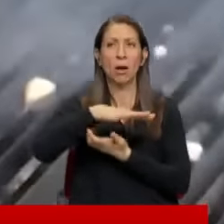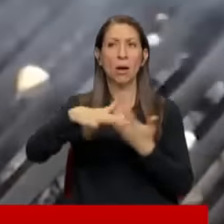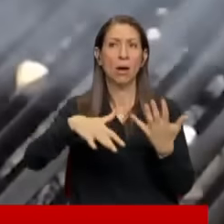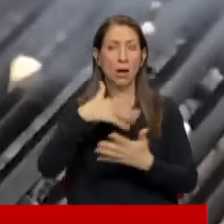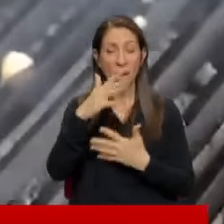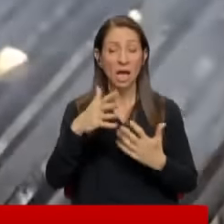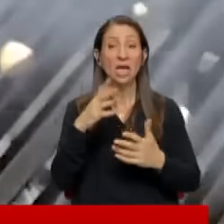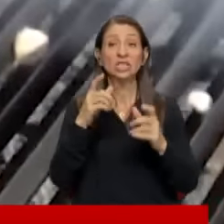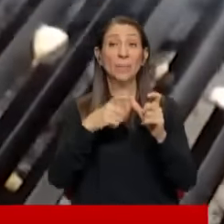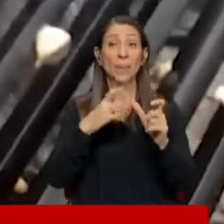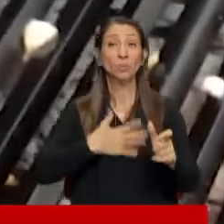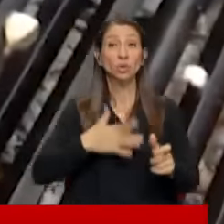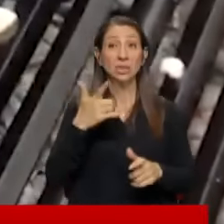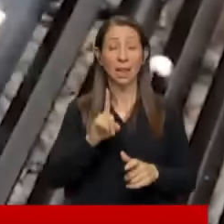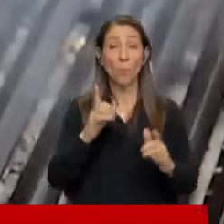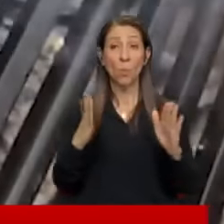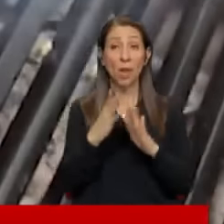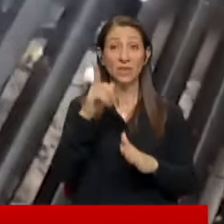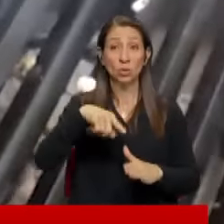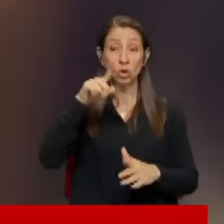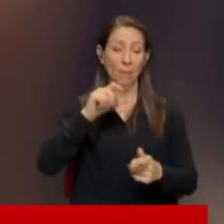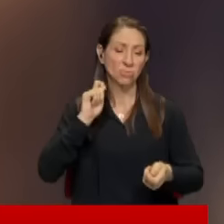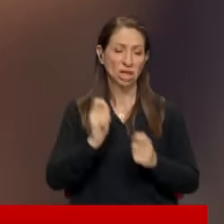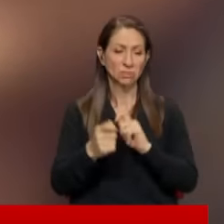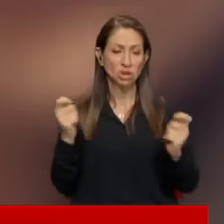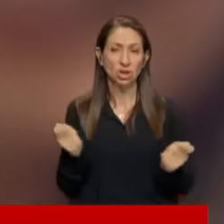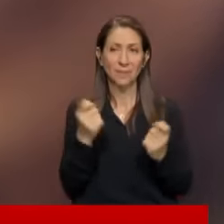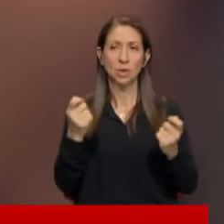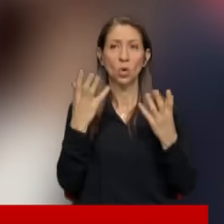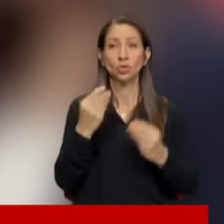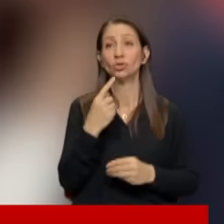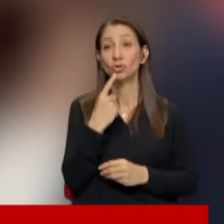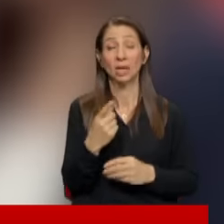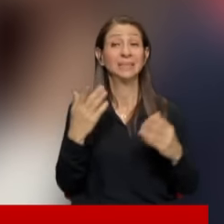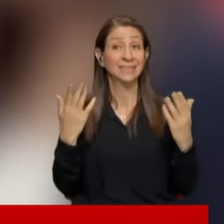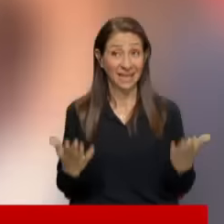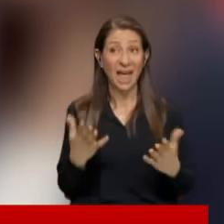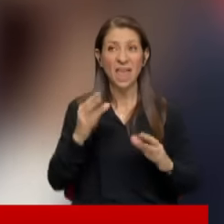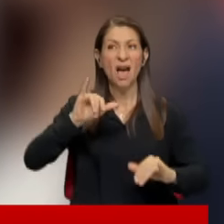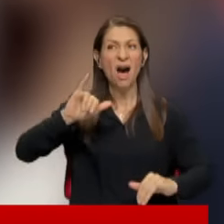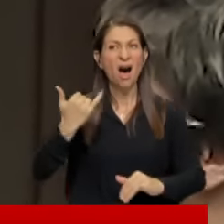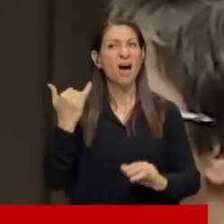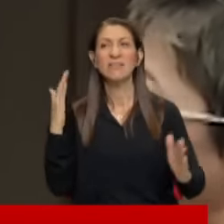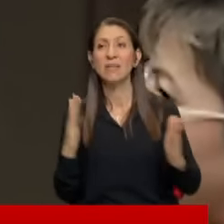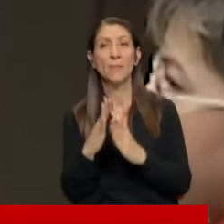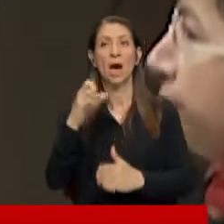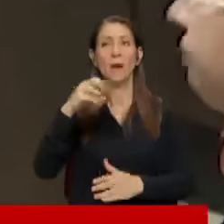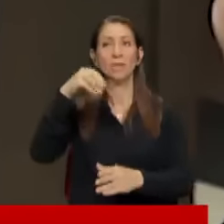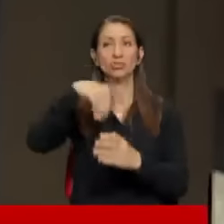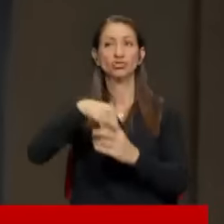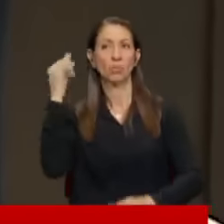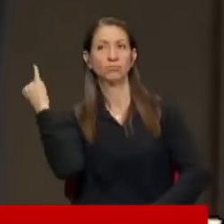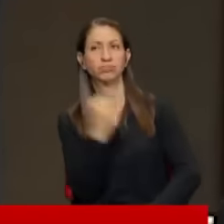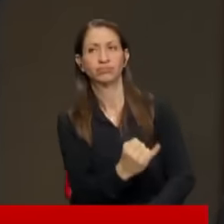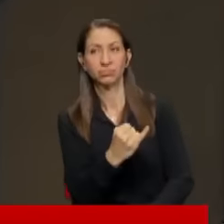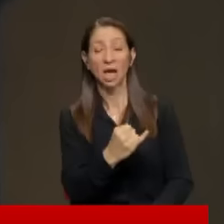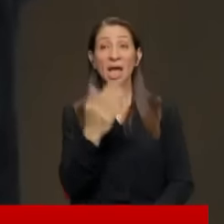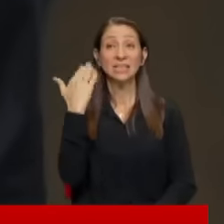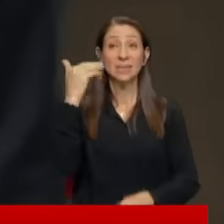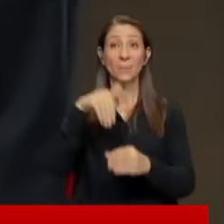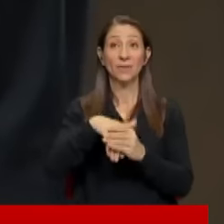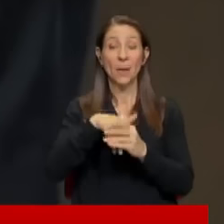açtı. Şebnem Bursalı muhalefetin gündem değiştirme çabası olduğunu söylese de en sert tepki AK Parti içinden geldi.